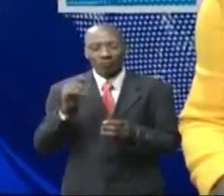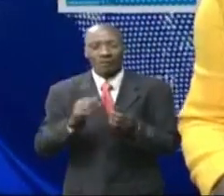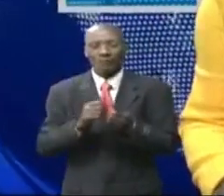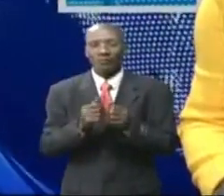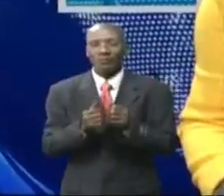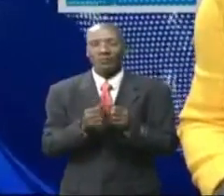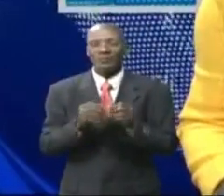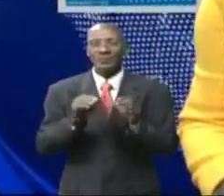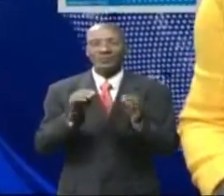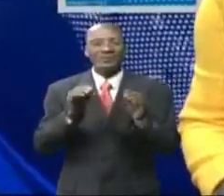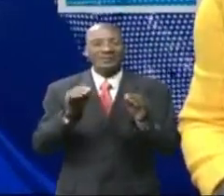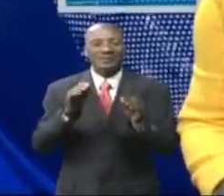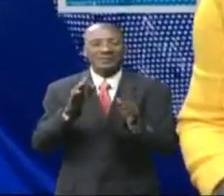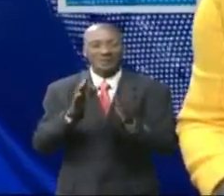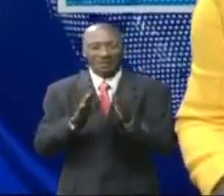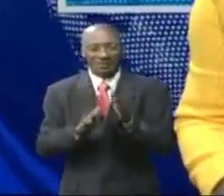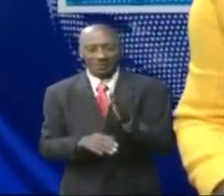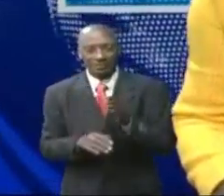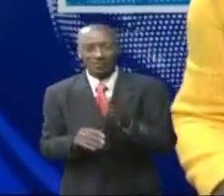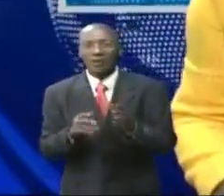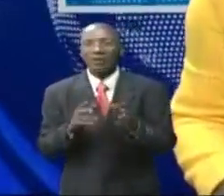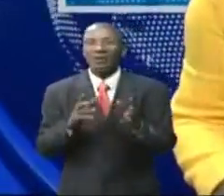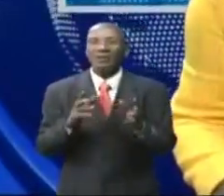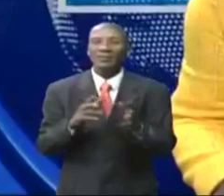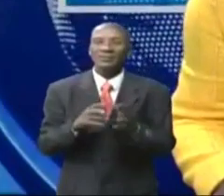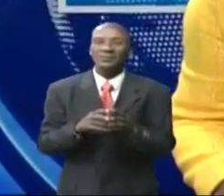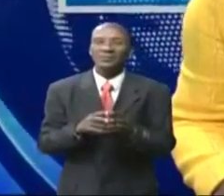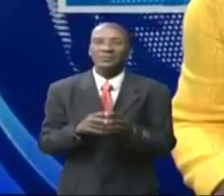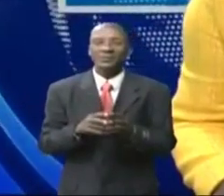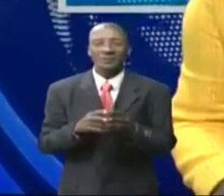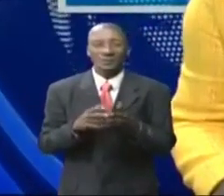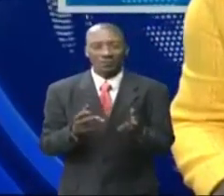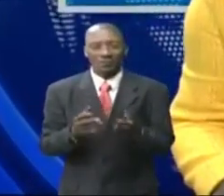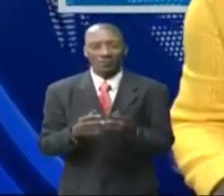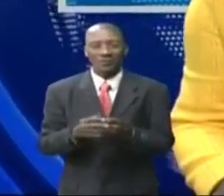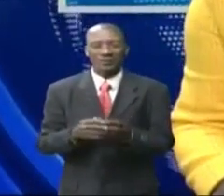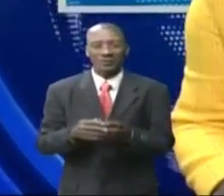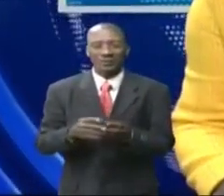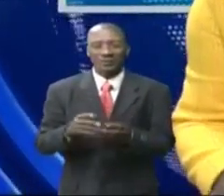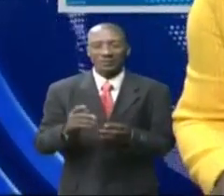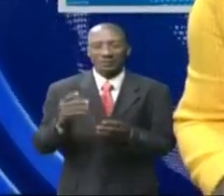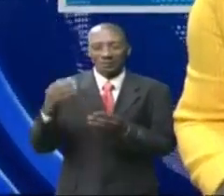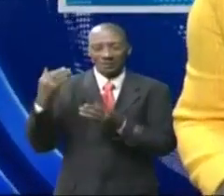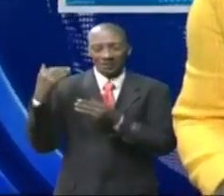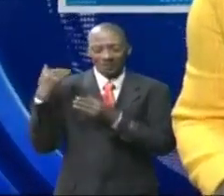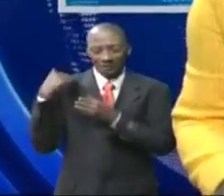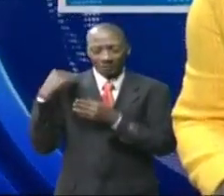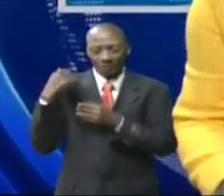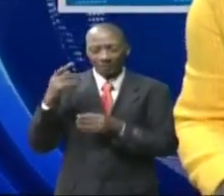de service que présidera le premier président de la Cour de cassation ce mercredi